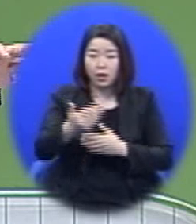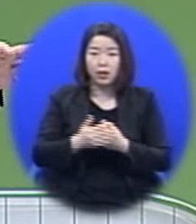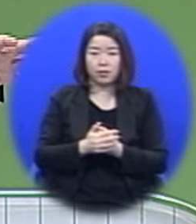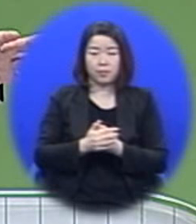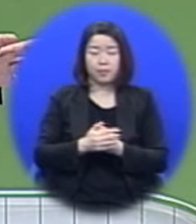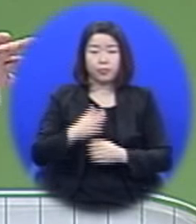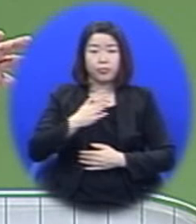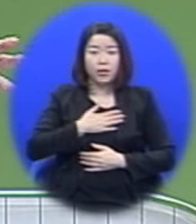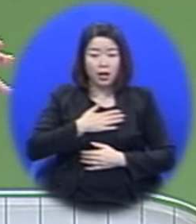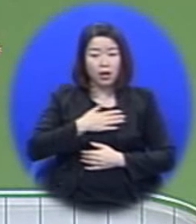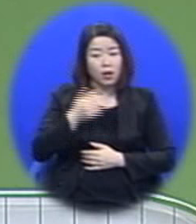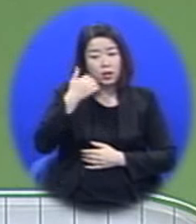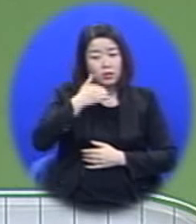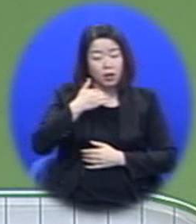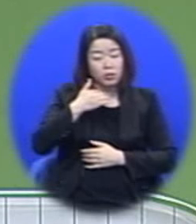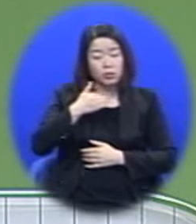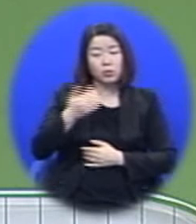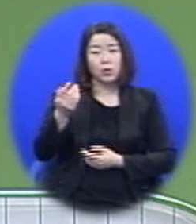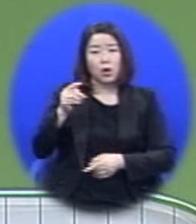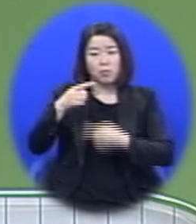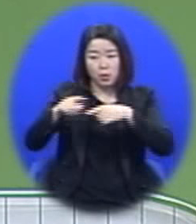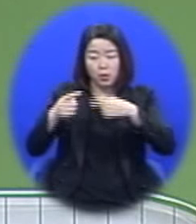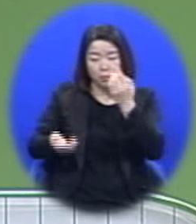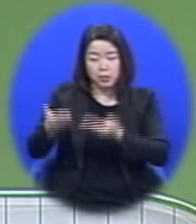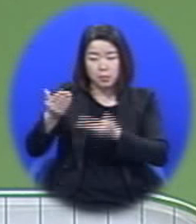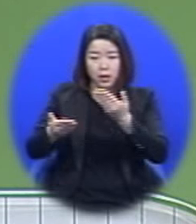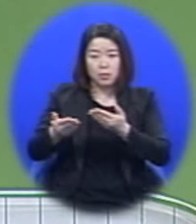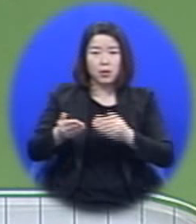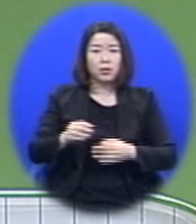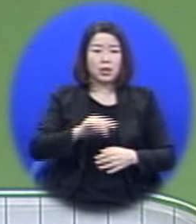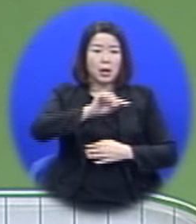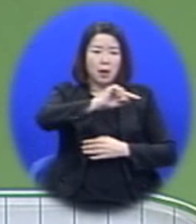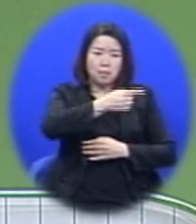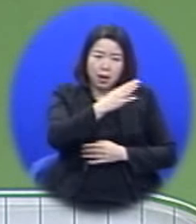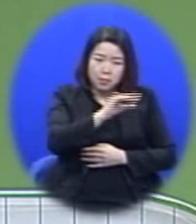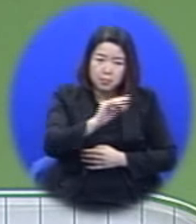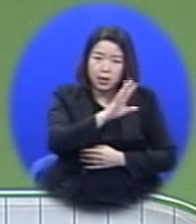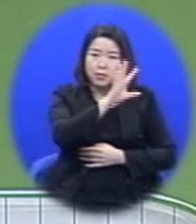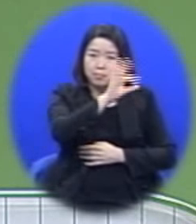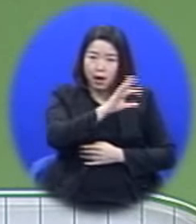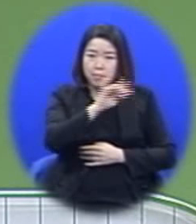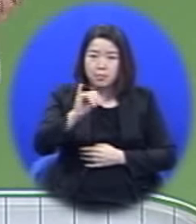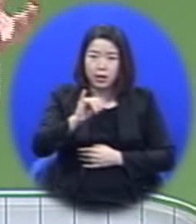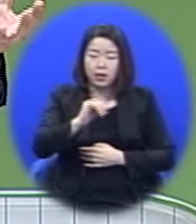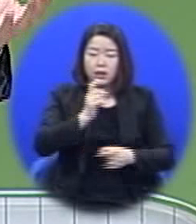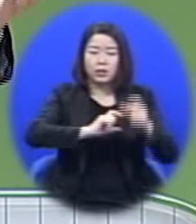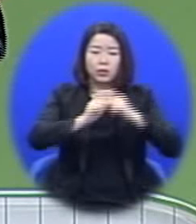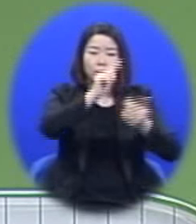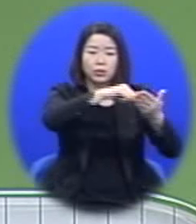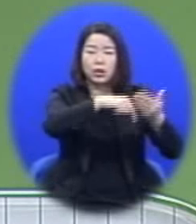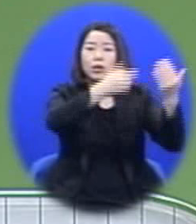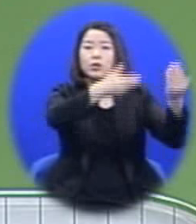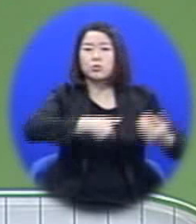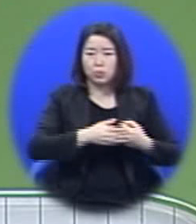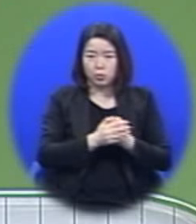비판하면 하나님이 맘대로 내게 되돌려줘요. 내가 용서하면 하나님이 또 맘대로 내게 되돌려줘요.